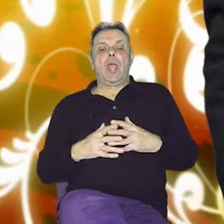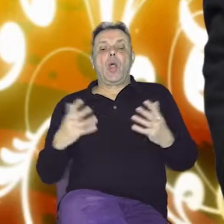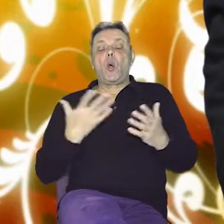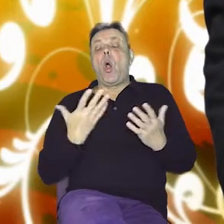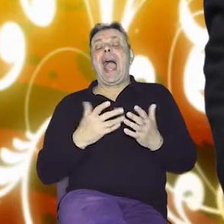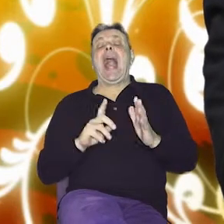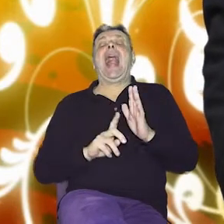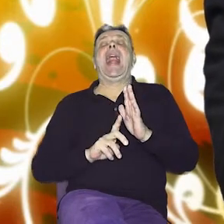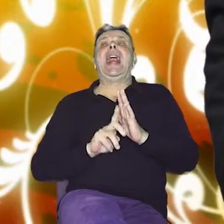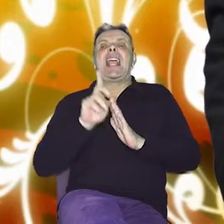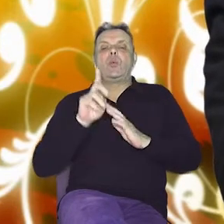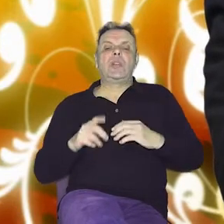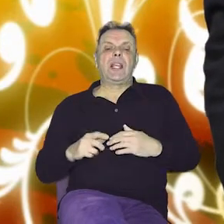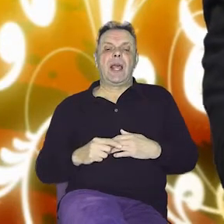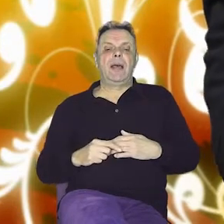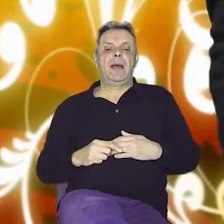koja rezultira